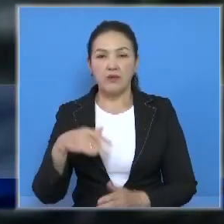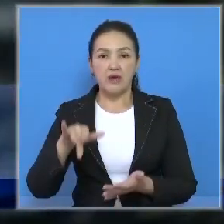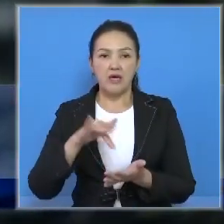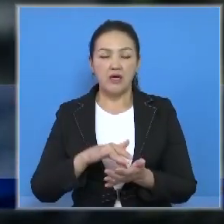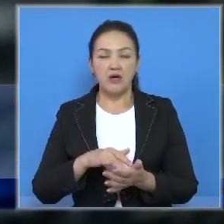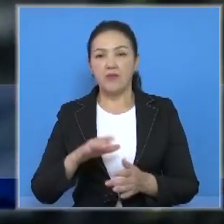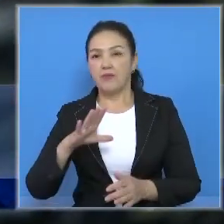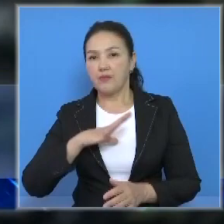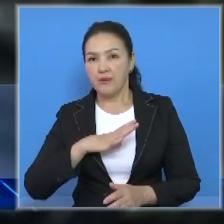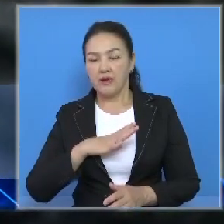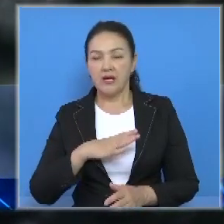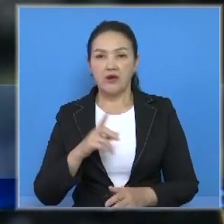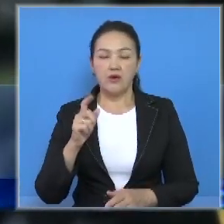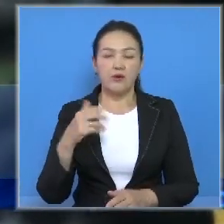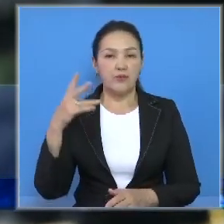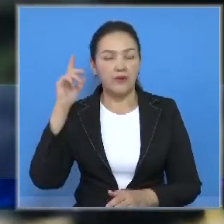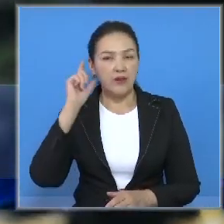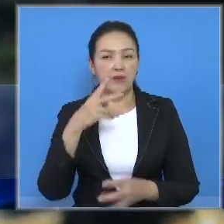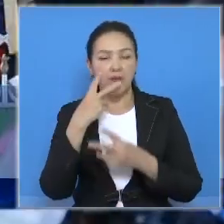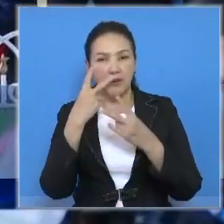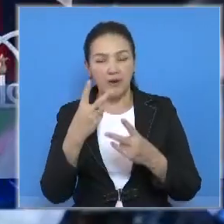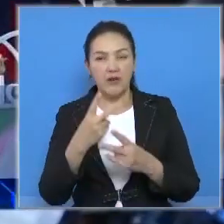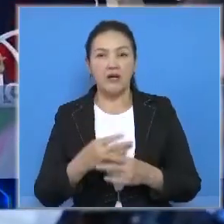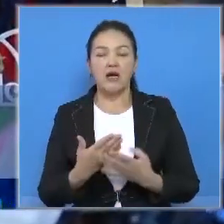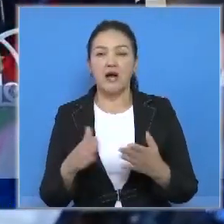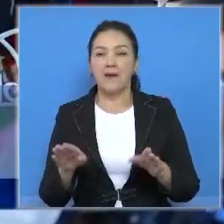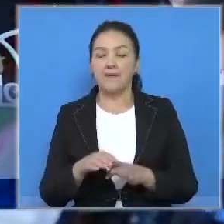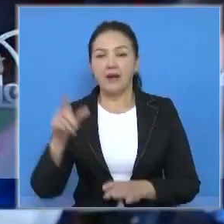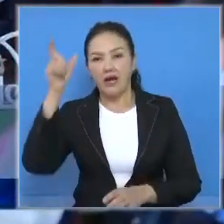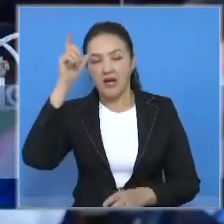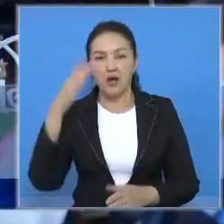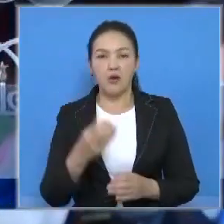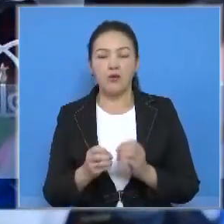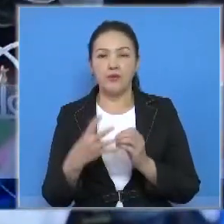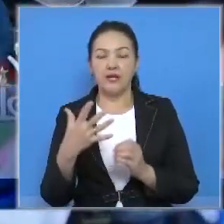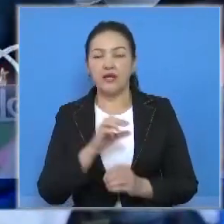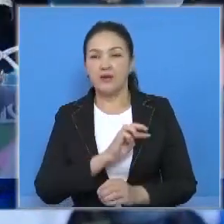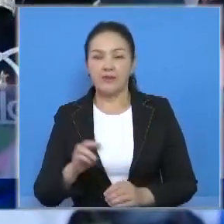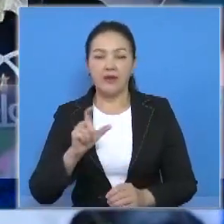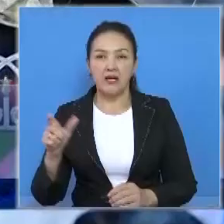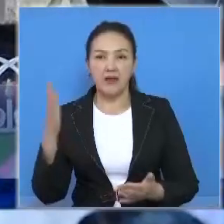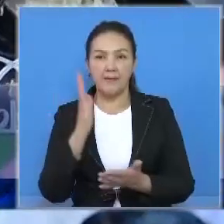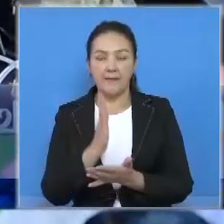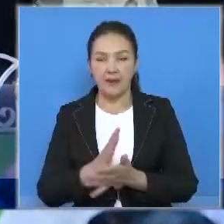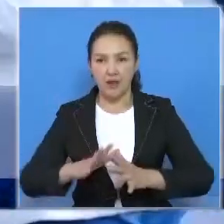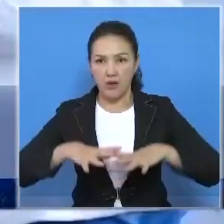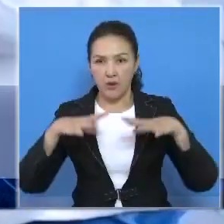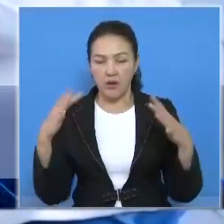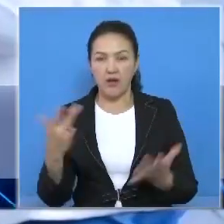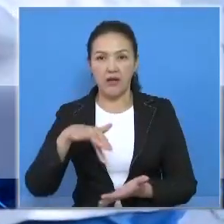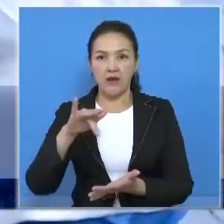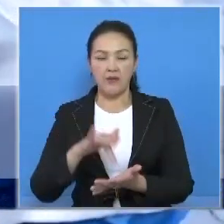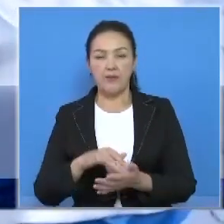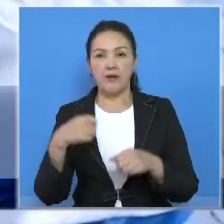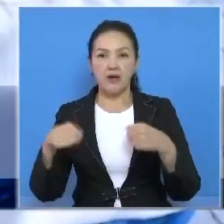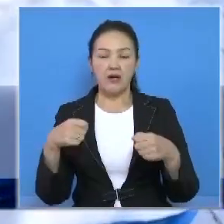қаласына жол түсті. Жүз естігенше бір көрген артық деген. Стамбул Түркияның 15 миллионнан асатын халқы бар ең үлкен қаласы. Ол